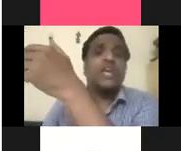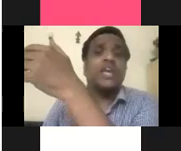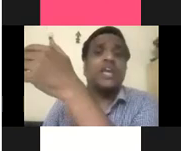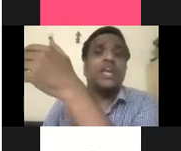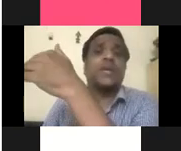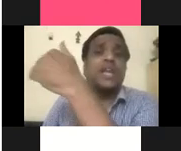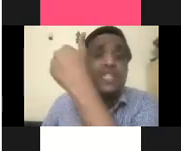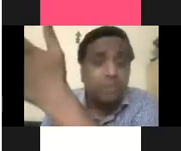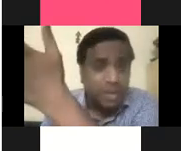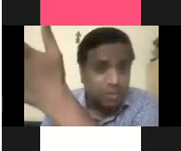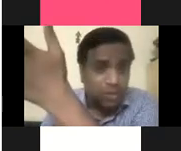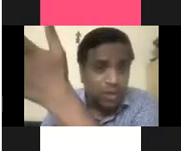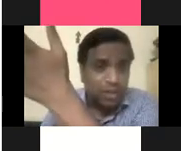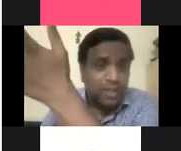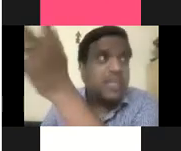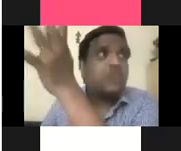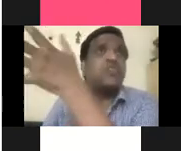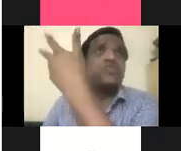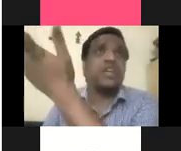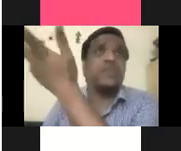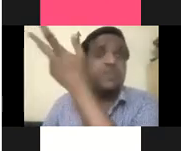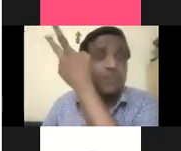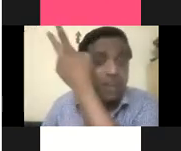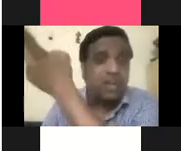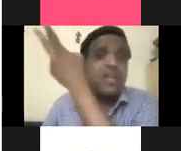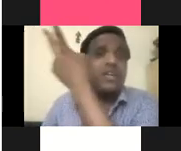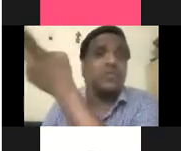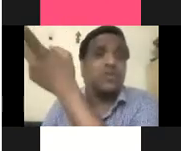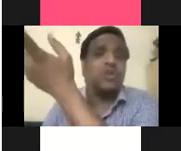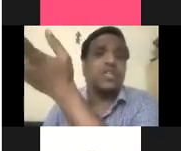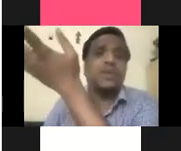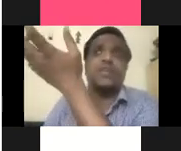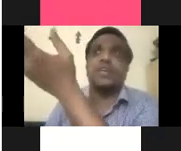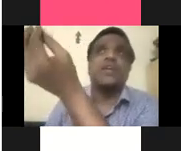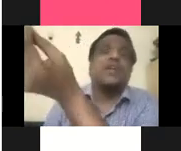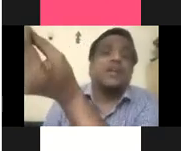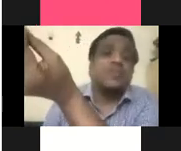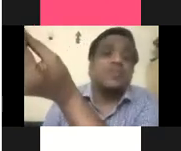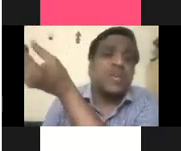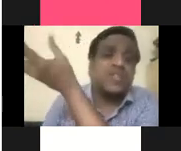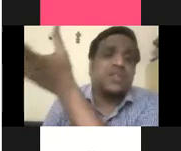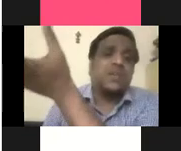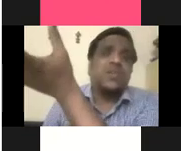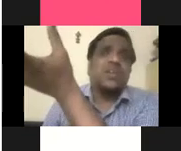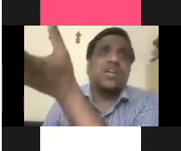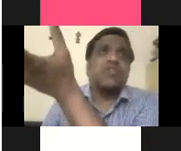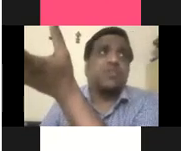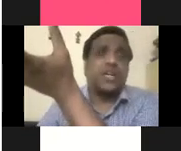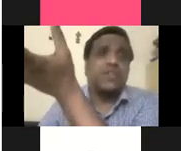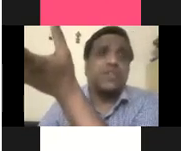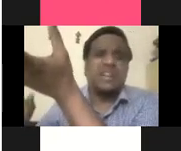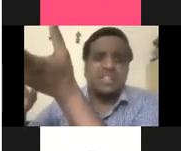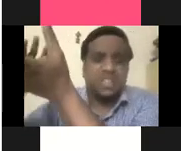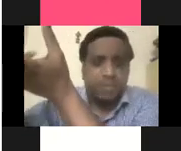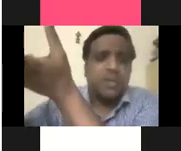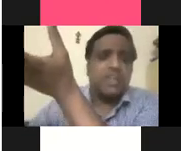don't expect less from an individual. There you need to treat people fairly and equally. You don't expect ki का कोई